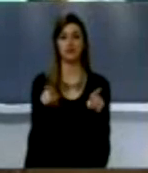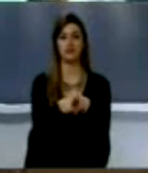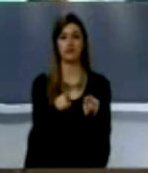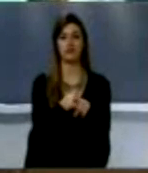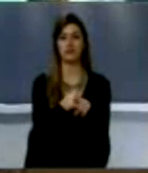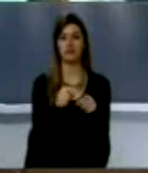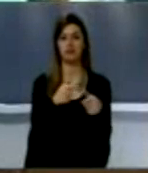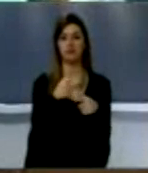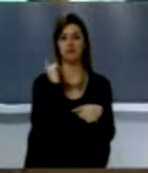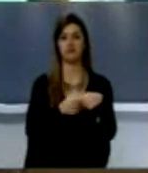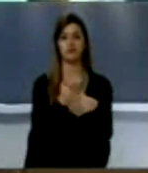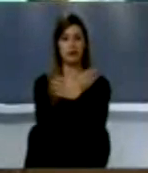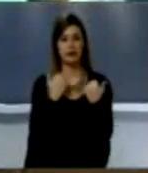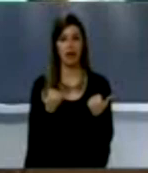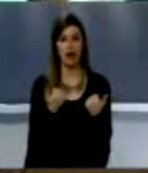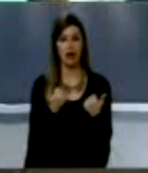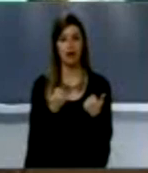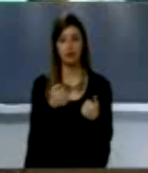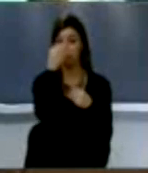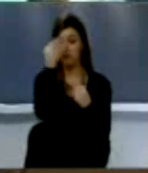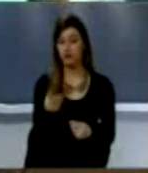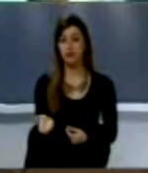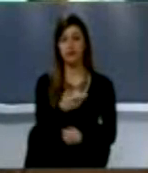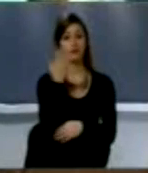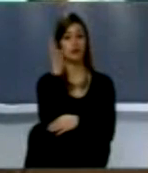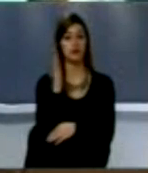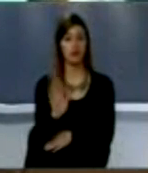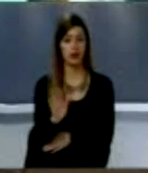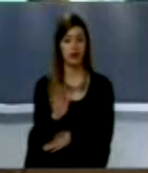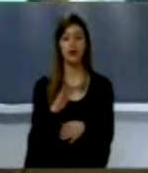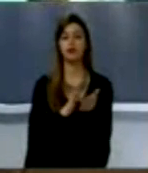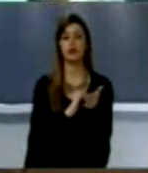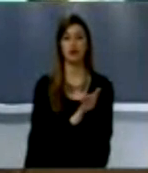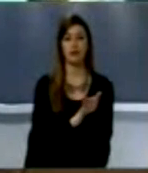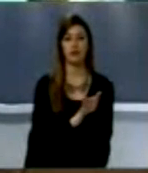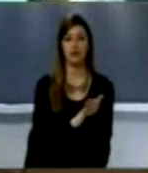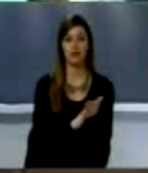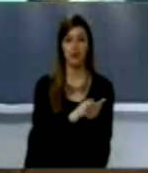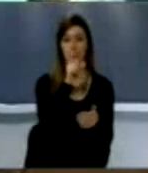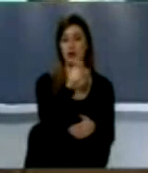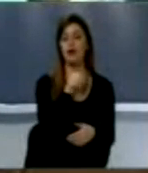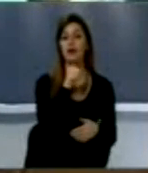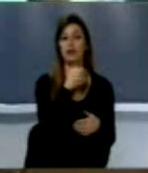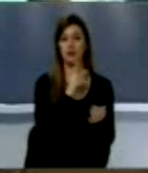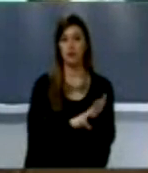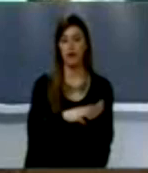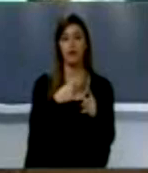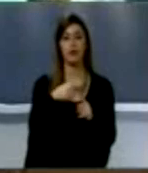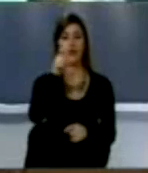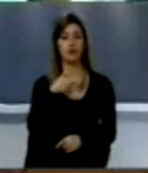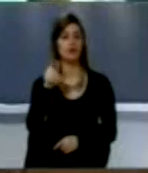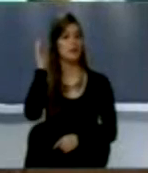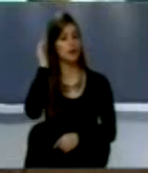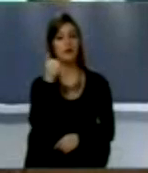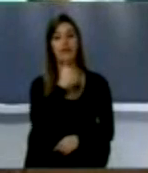as tjetrës. Paramendoni të nderuar deputetë dhe deputet, sigur kryeministri dhe ministri i Financave për vetëm pak minuta të